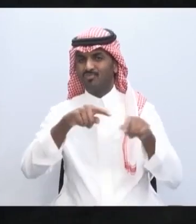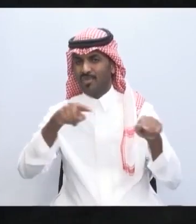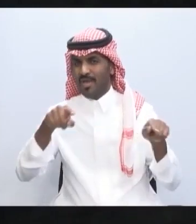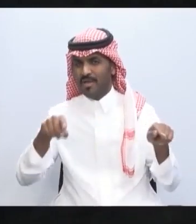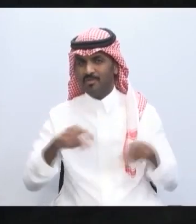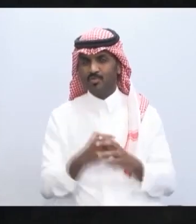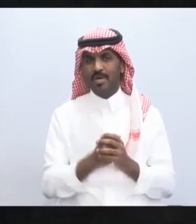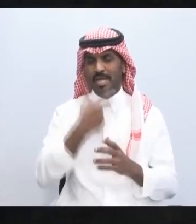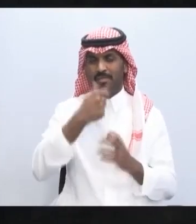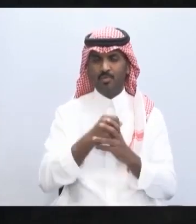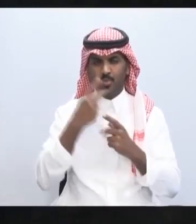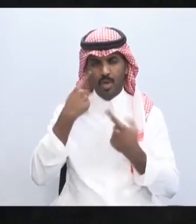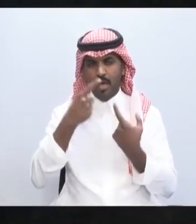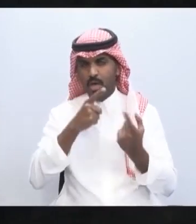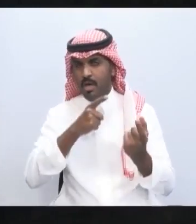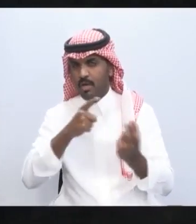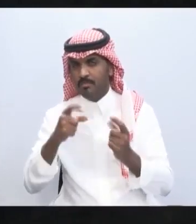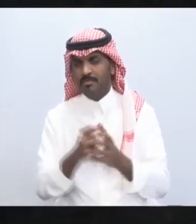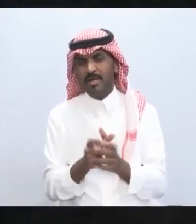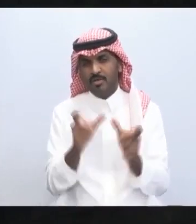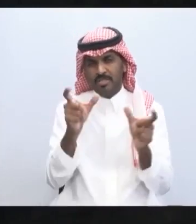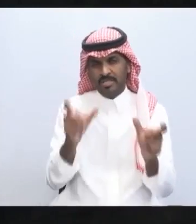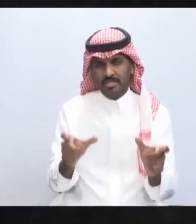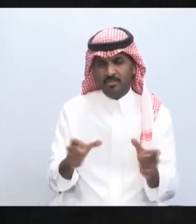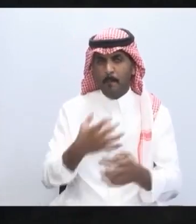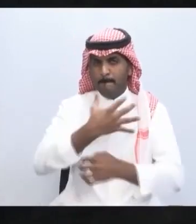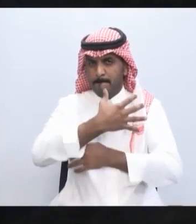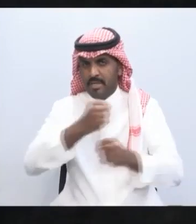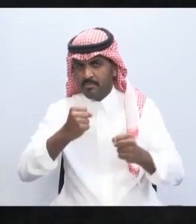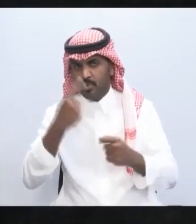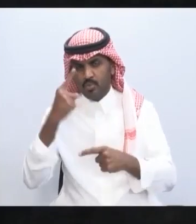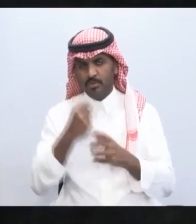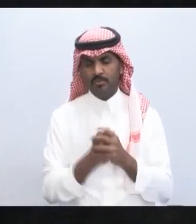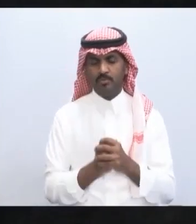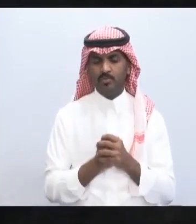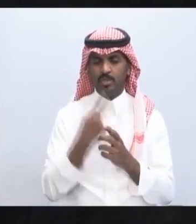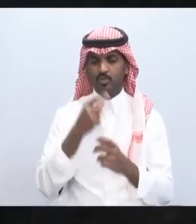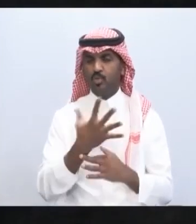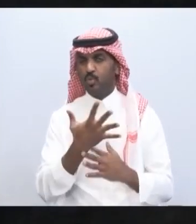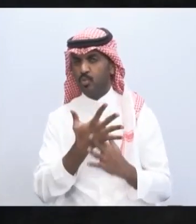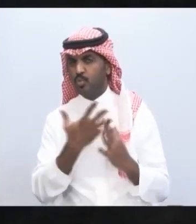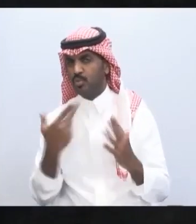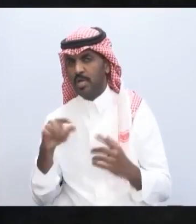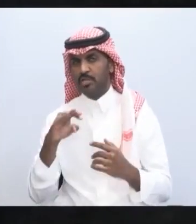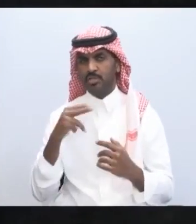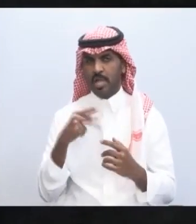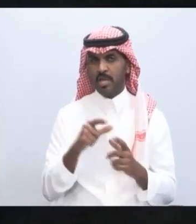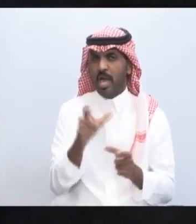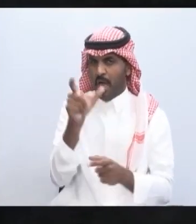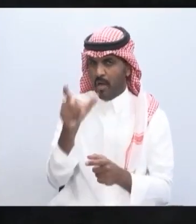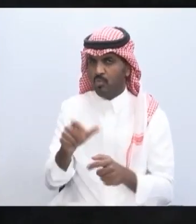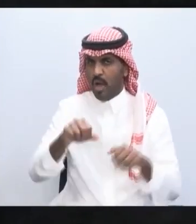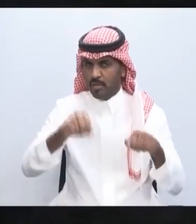الملك عبد العزيز يراقب حصن المصمك وقصر المصمك ويراقب خروج عجلان